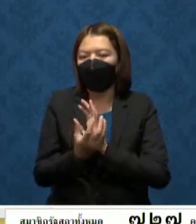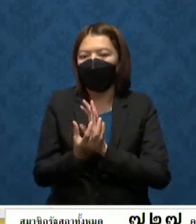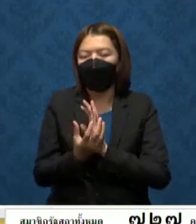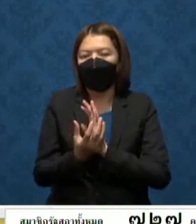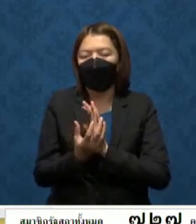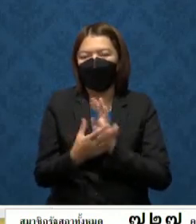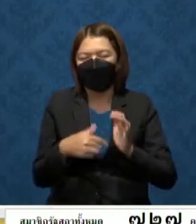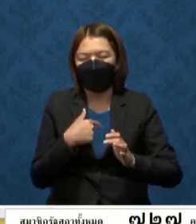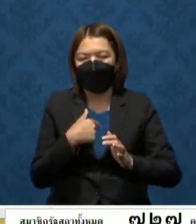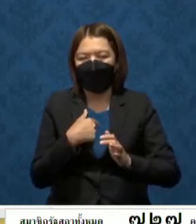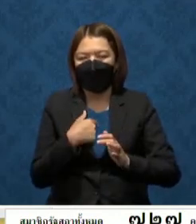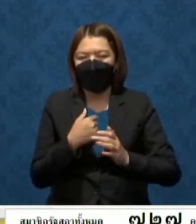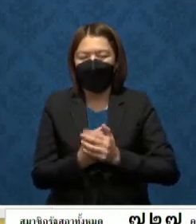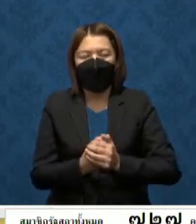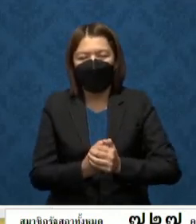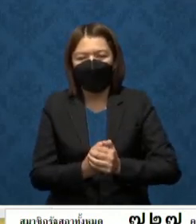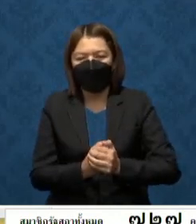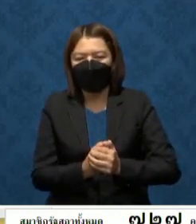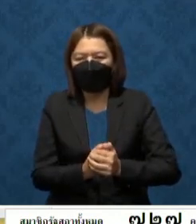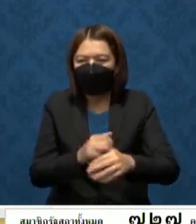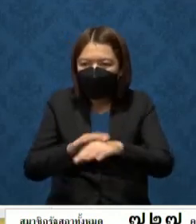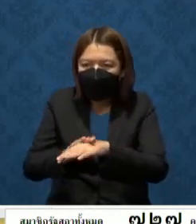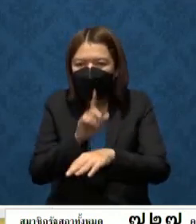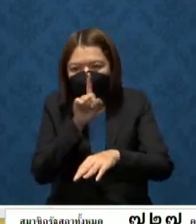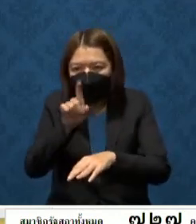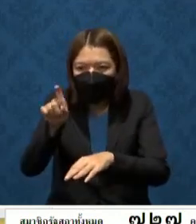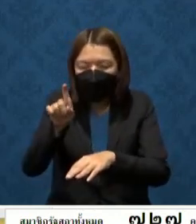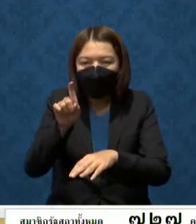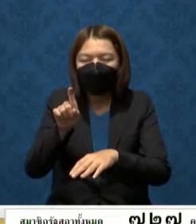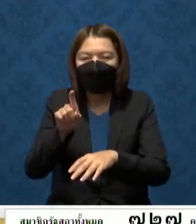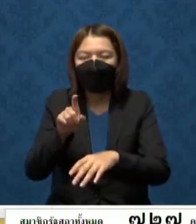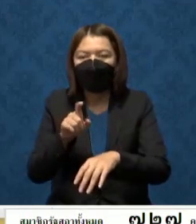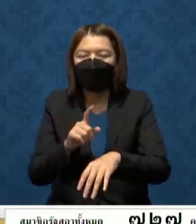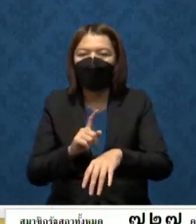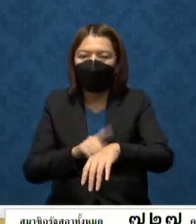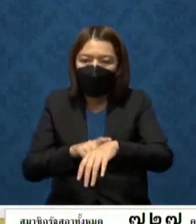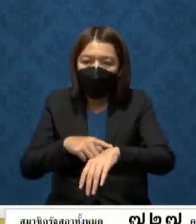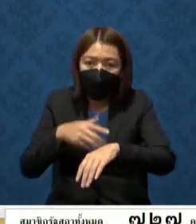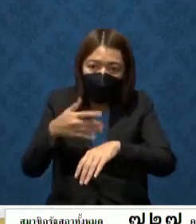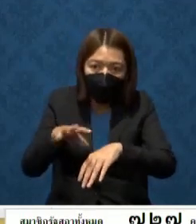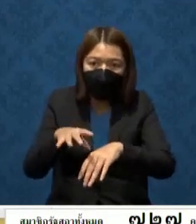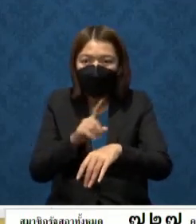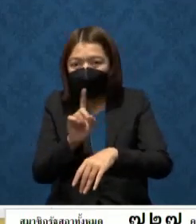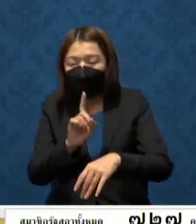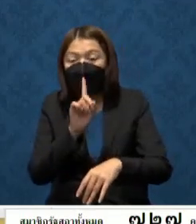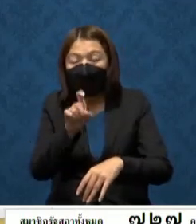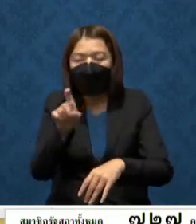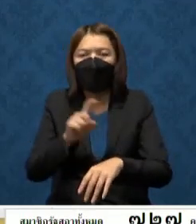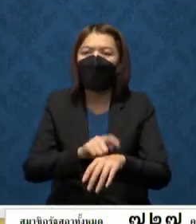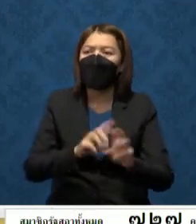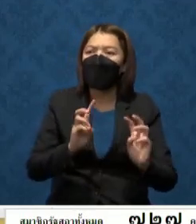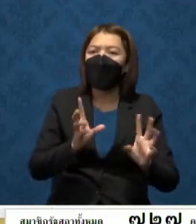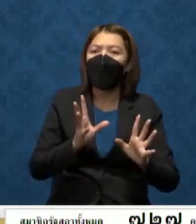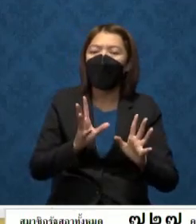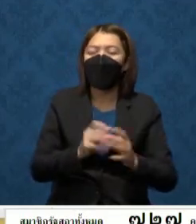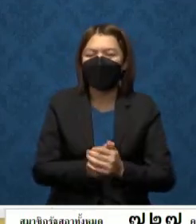ไม่สะดวกที่จะสำนาที่ในการไปติดตามความคืบหน้าของค drew of soและใ